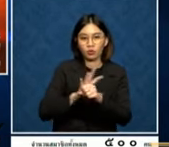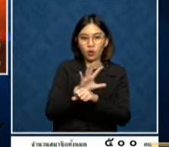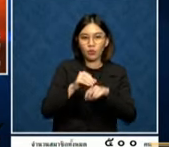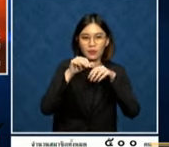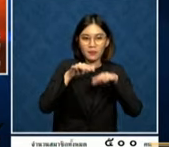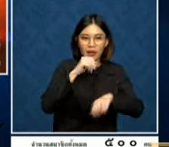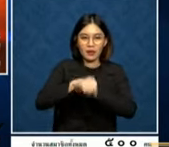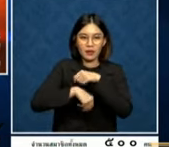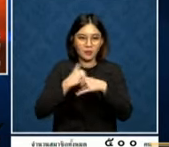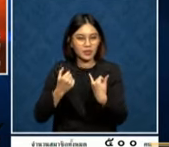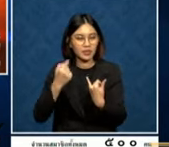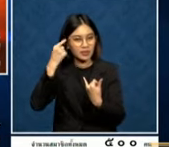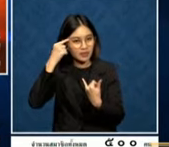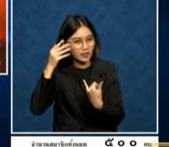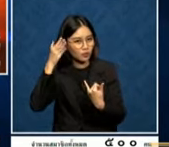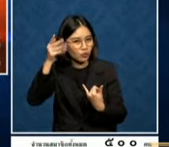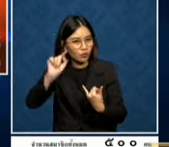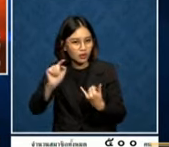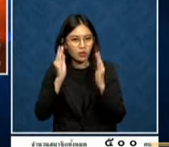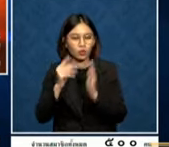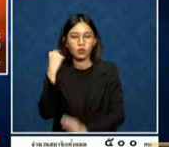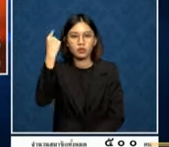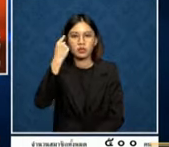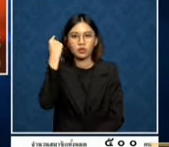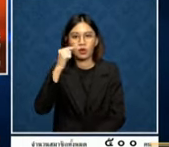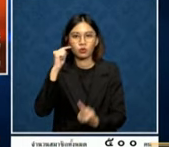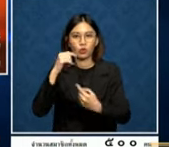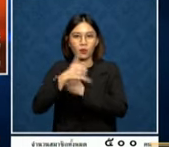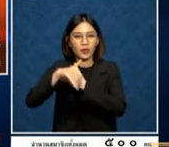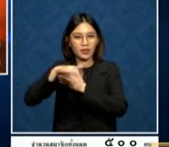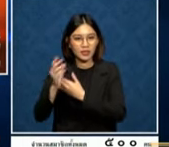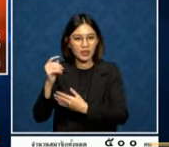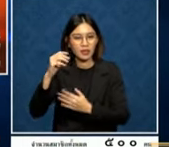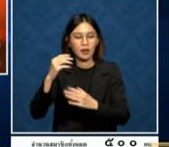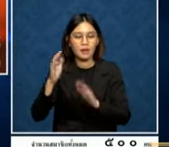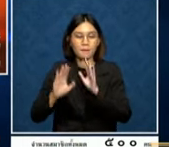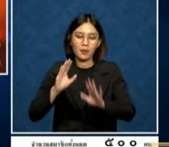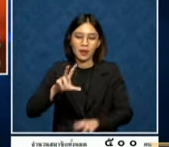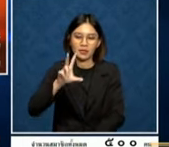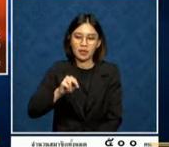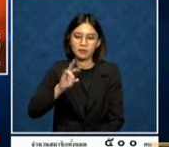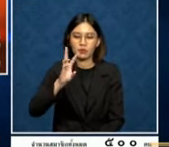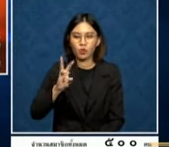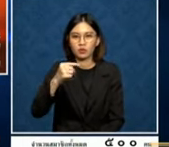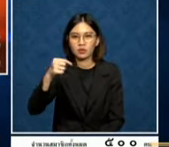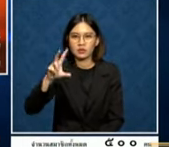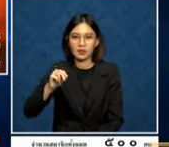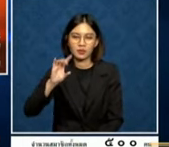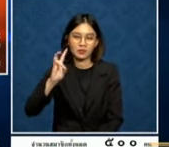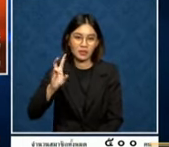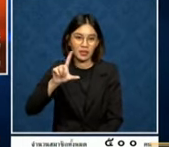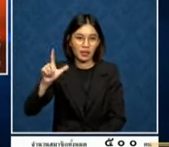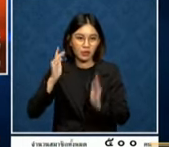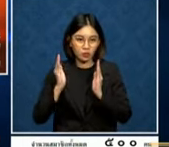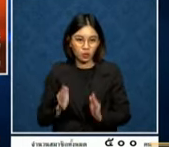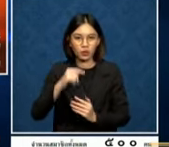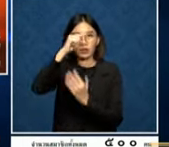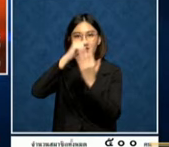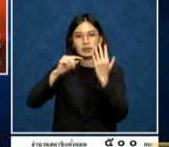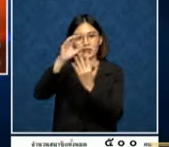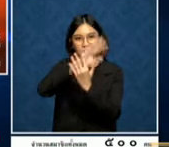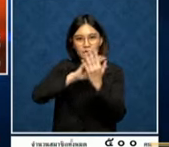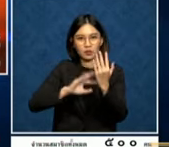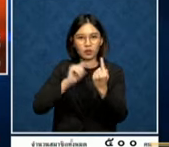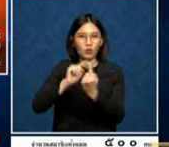ปีนี้ก็มีการคาดการนะคะว่านักท่องเที่ยวต่างชาติเนี่ยจะกลับมาราวๆ 36-37ล้านคนโดยประเทศไทยค่ะจะเป็น